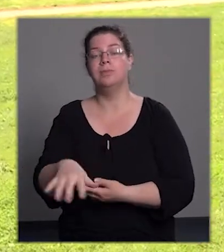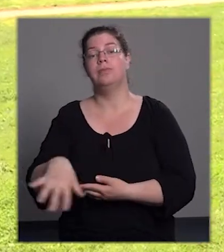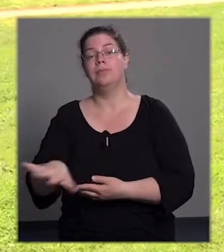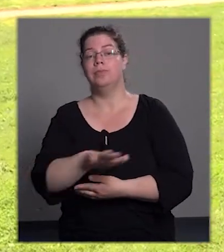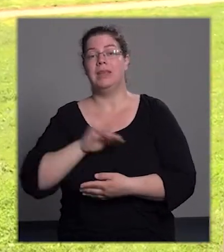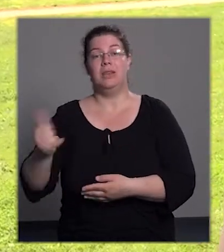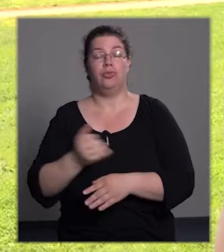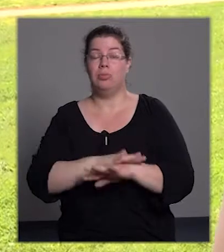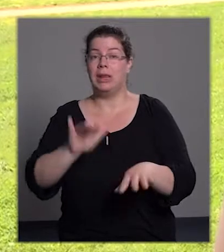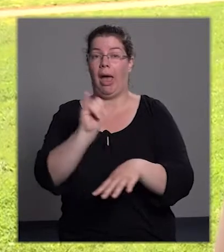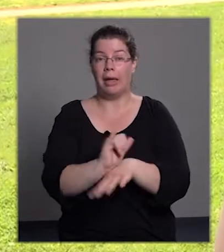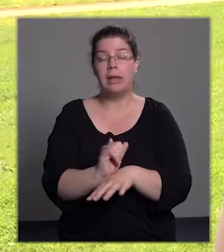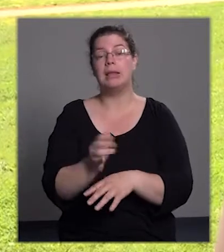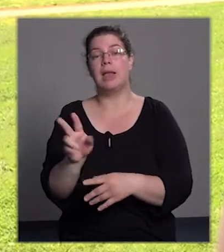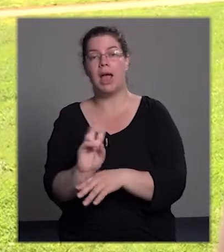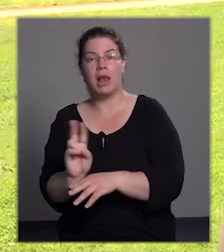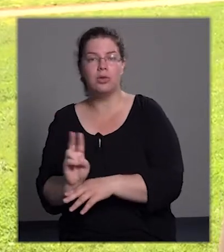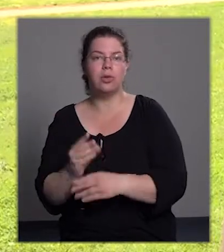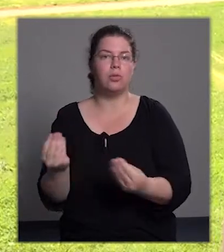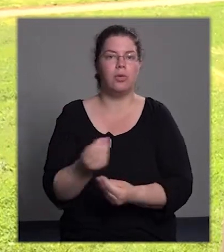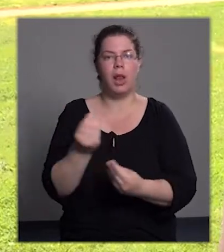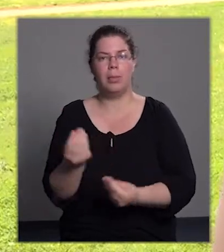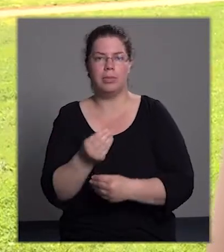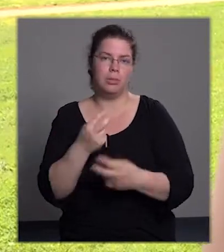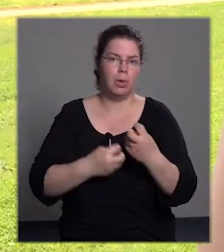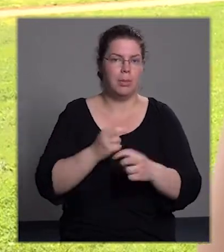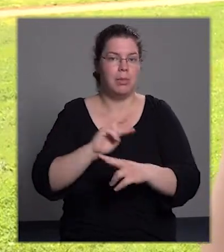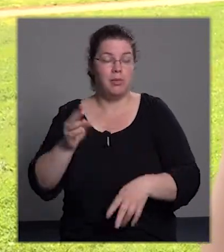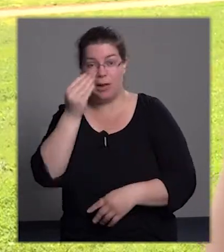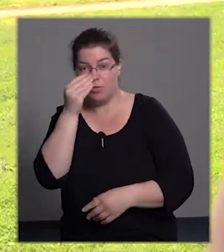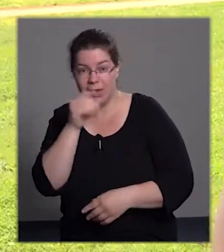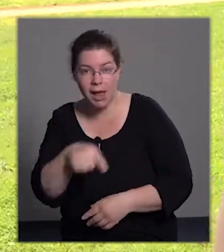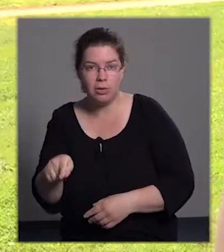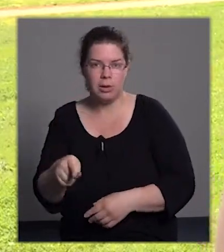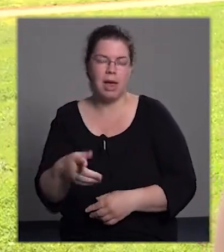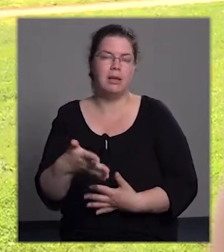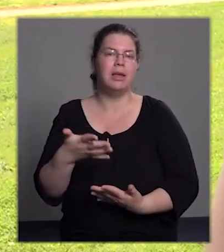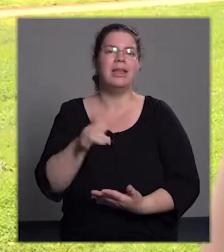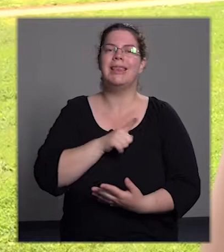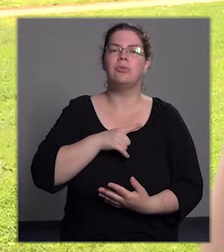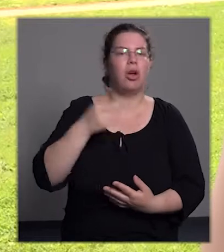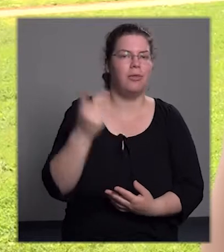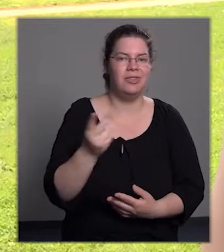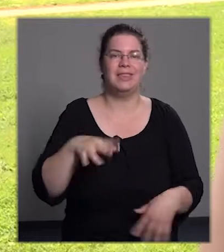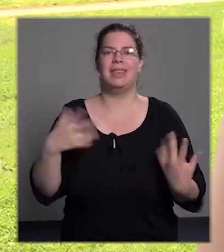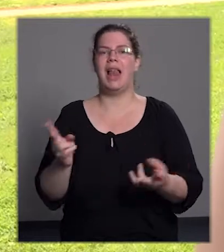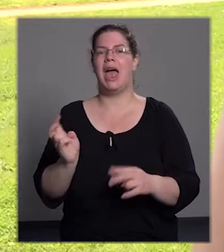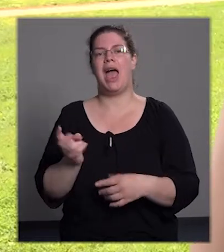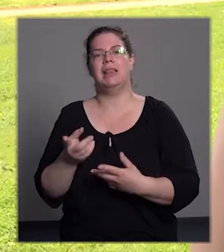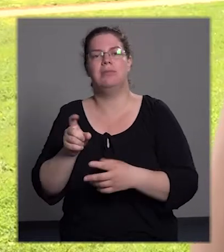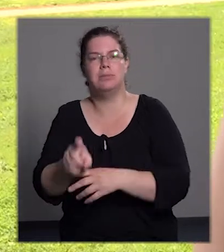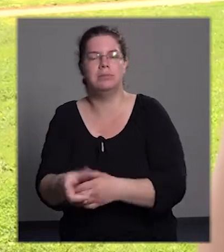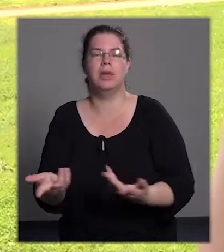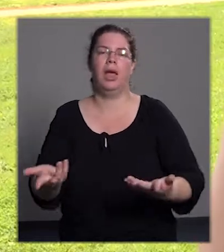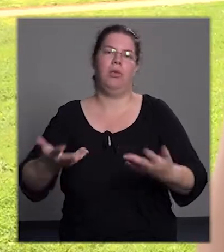a virágoknak esetleg valami problémája nincsen, mert ugye nem csak a víz, de jöhet egy kártevő, jöhet egy